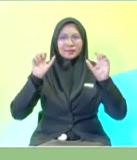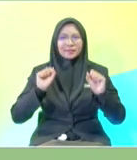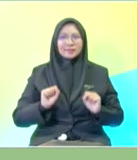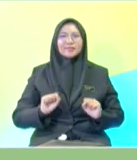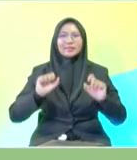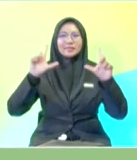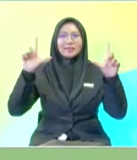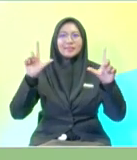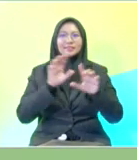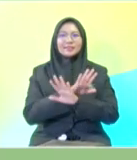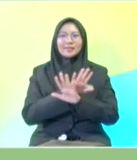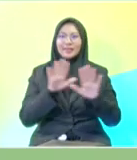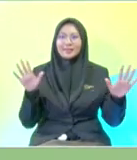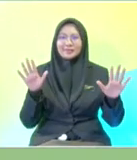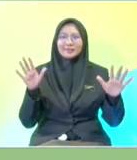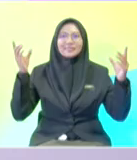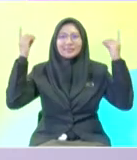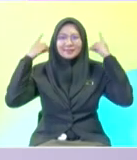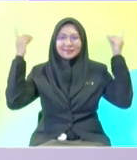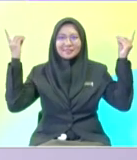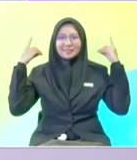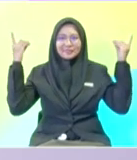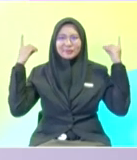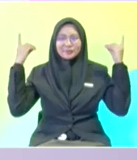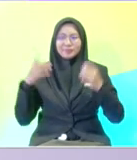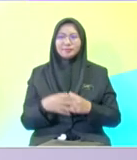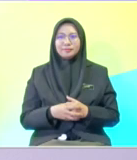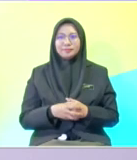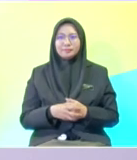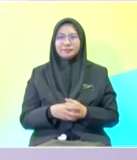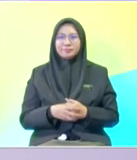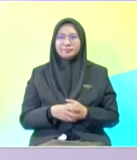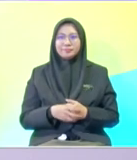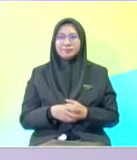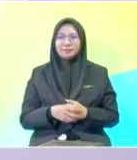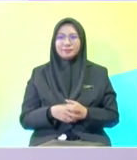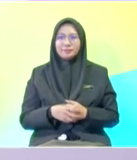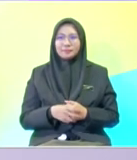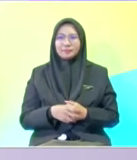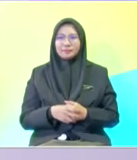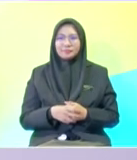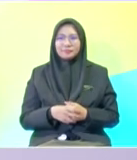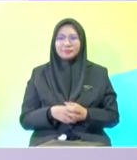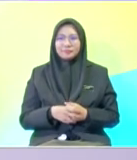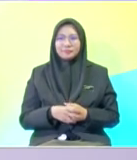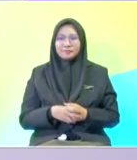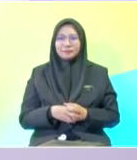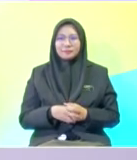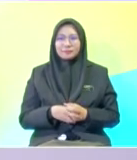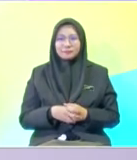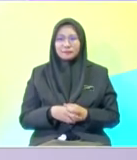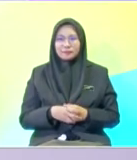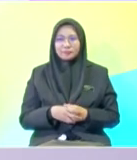tanpa dengung oke tak boleh didengungkan bacaan kita lihat contoh bacaannya adalah yang